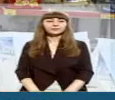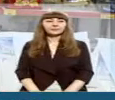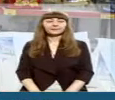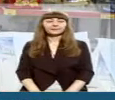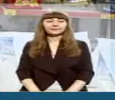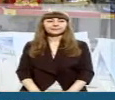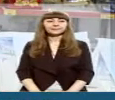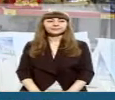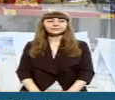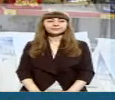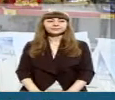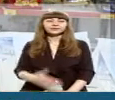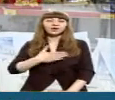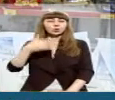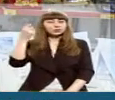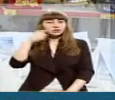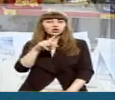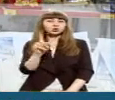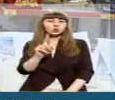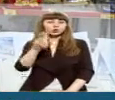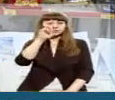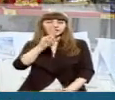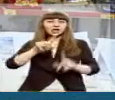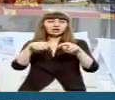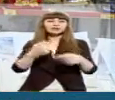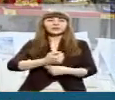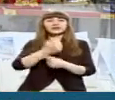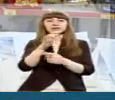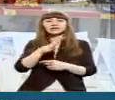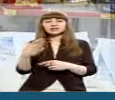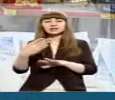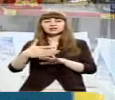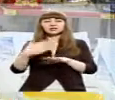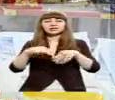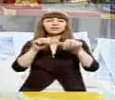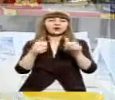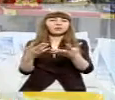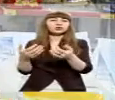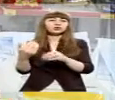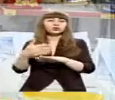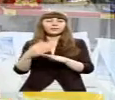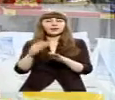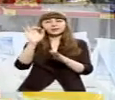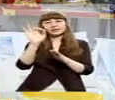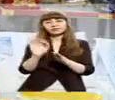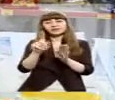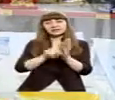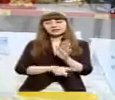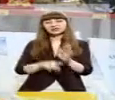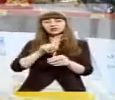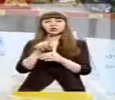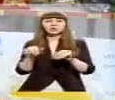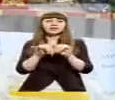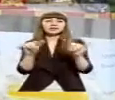оказывает помощь. Несиелендіру жағынан мемлекет қолдау көрсетіп жатқанын білдім. Шағын бизнесімді өркендетуге төмен пайызбен несие алдым. Біздің